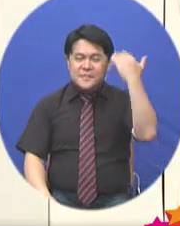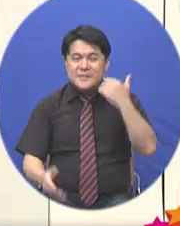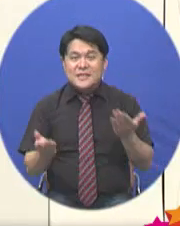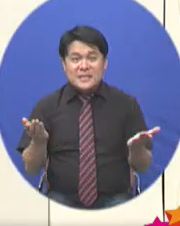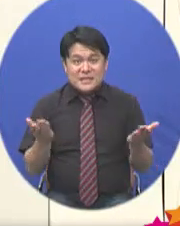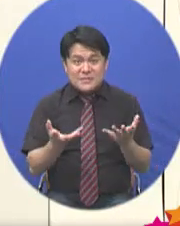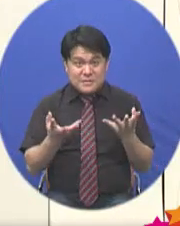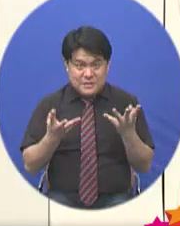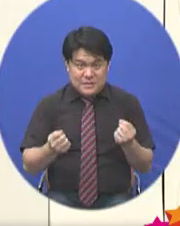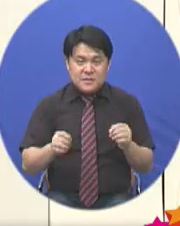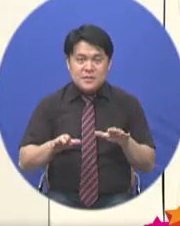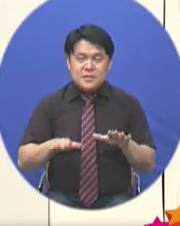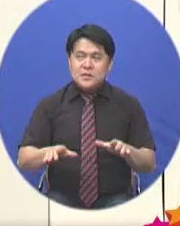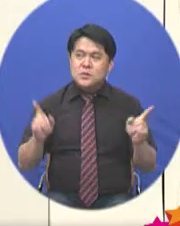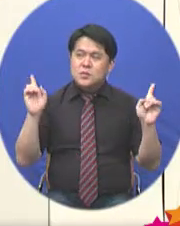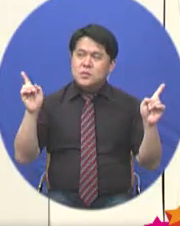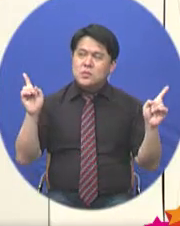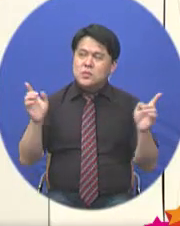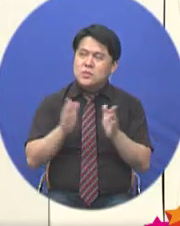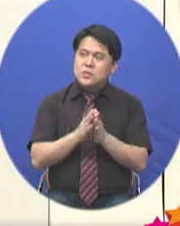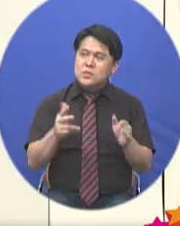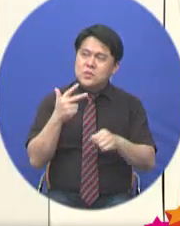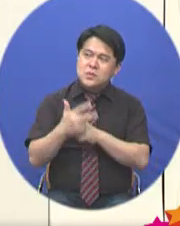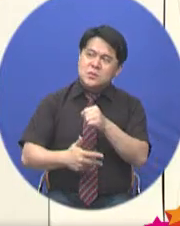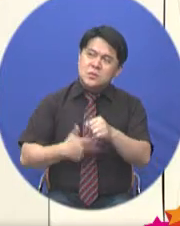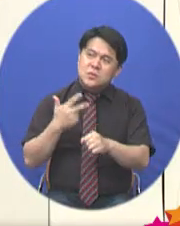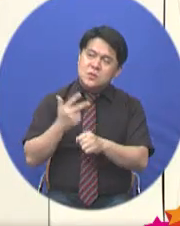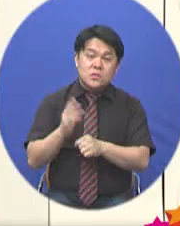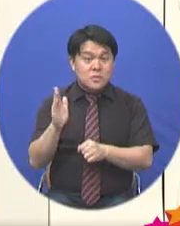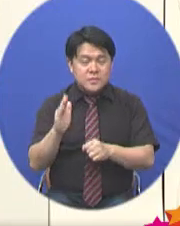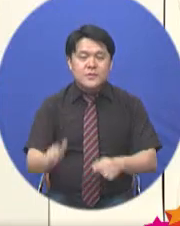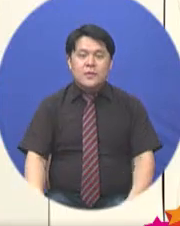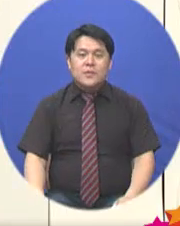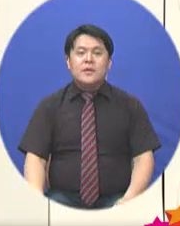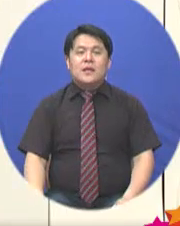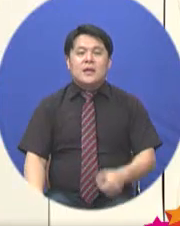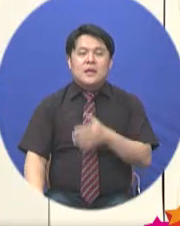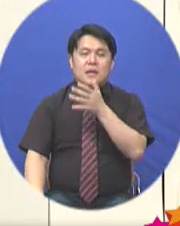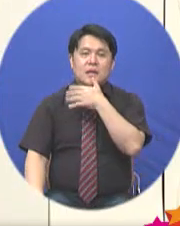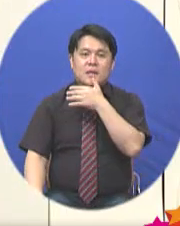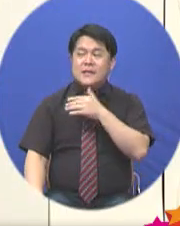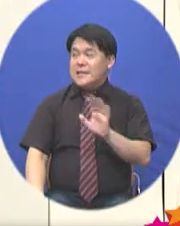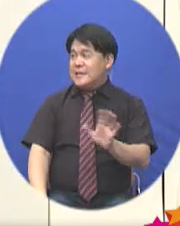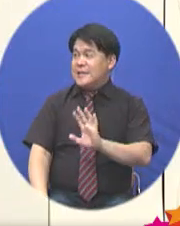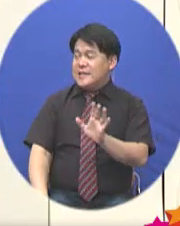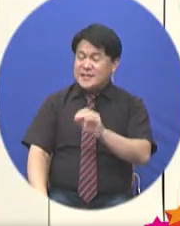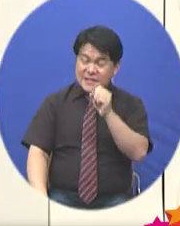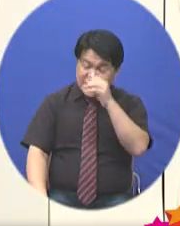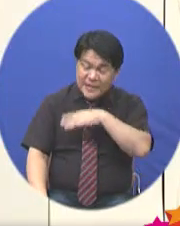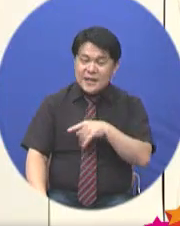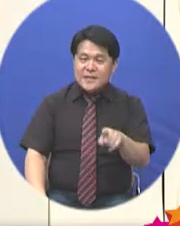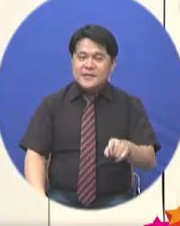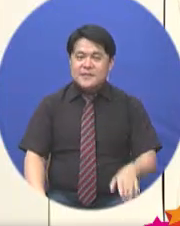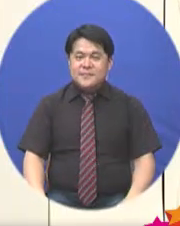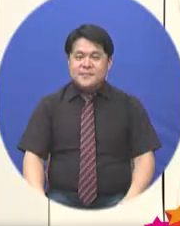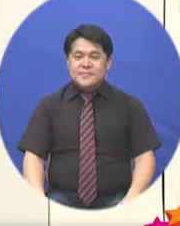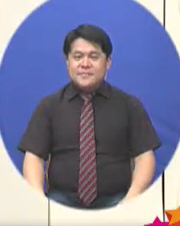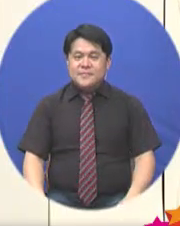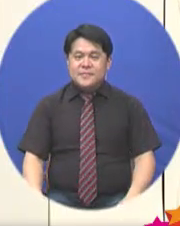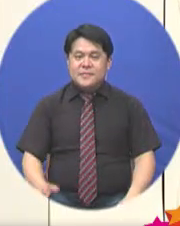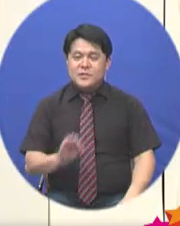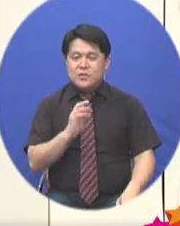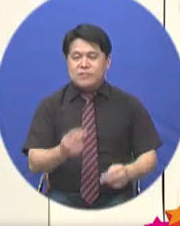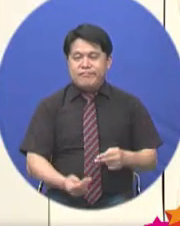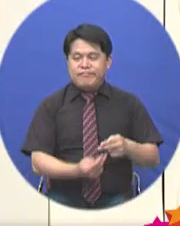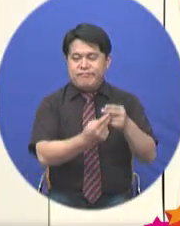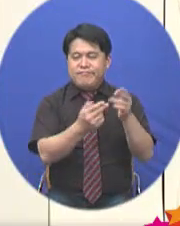했고요. 네. 예, 예. 논 지가 한 7년 됐어요. 아뭐 그래도 사연이 계시구나. 아니 사연이 아니라